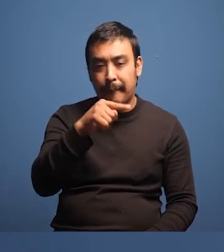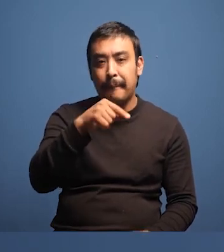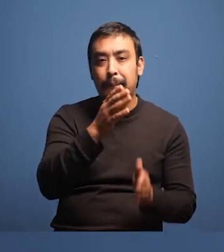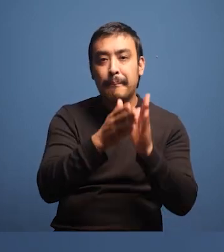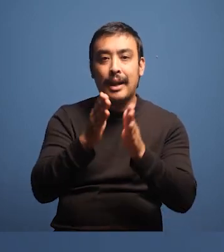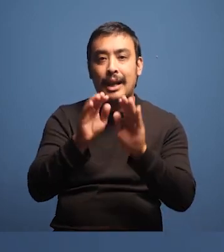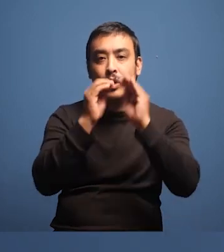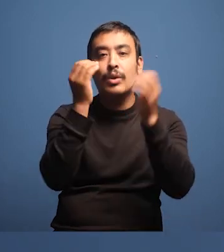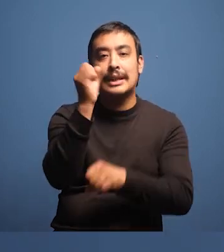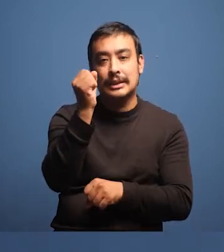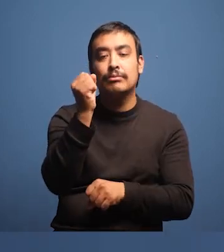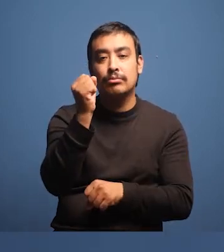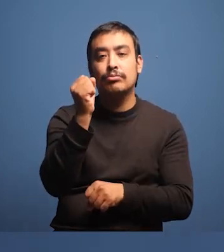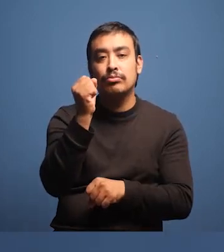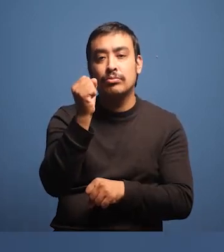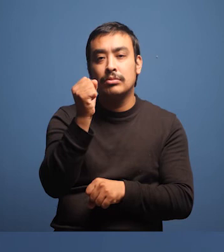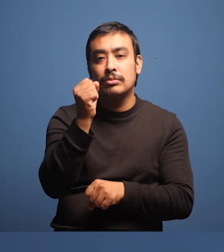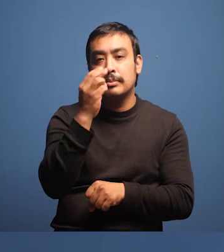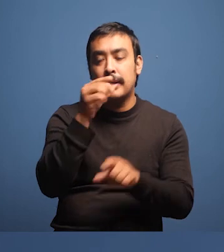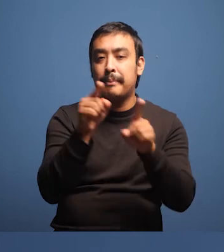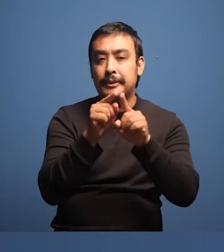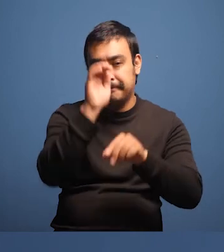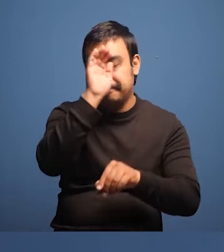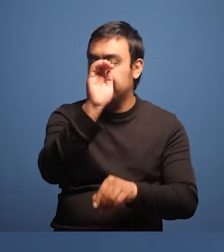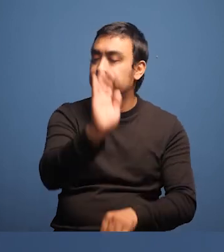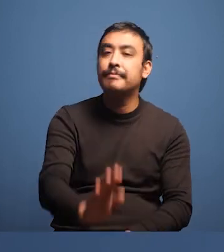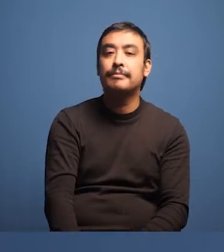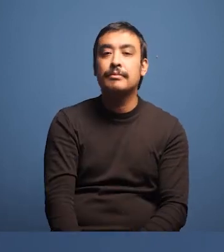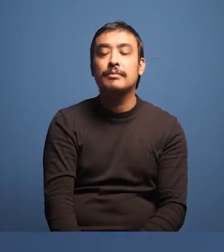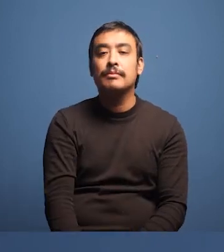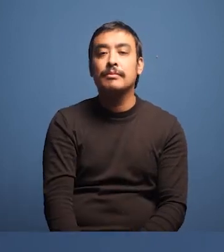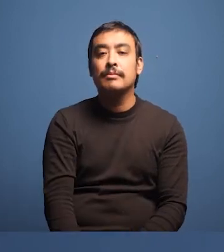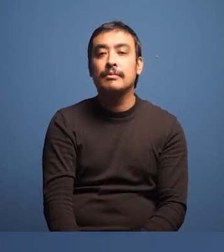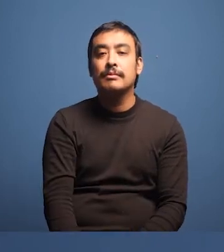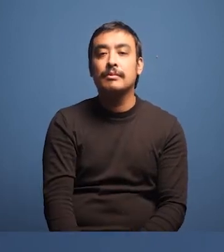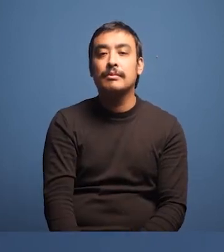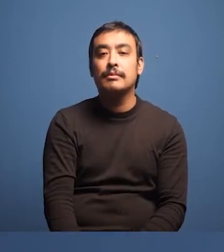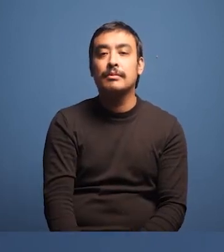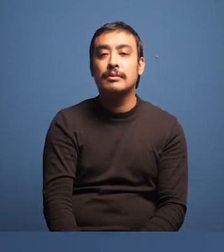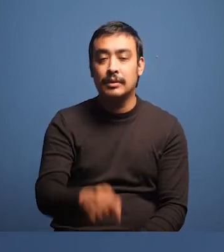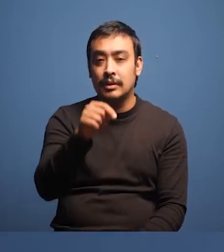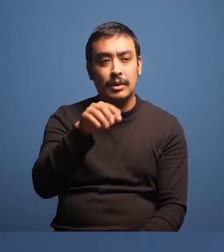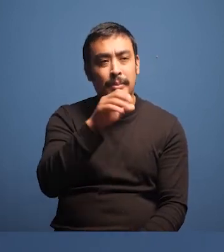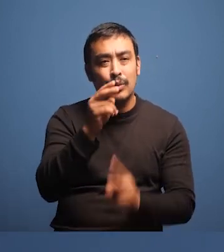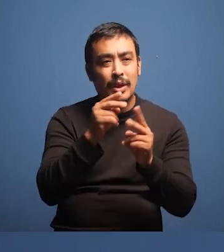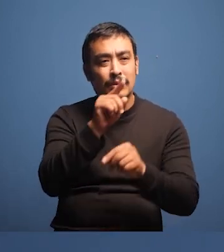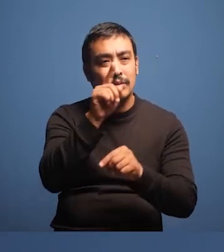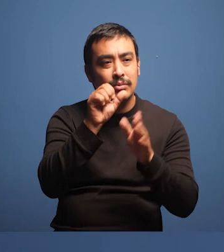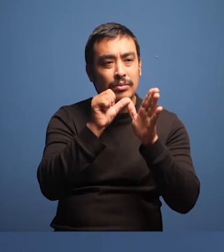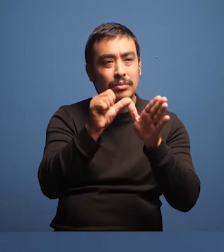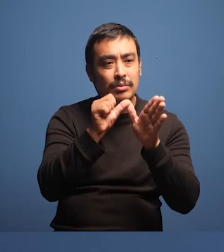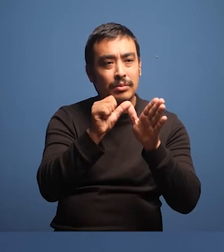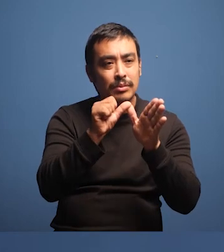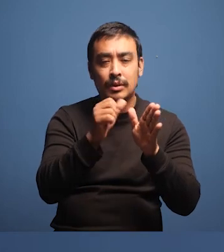पनि हामीसँग केही टाइम भएकोले अहिले पनि कसैलाई चाहिँ सोध्न मन छ भने सोध्न सक्नुहुन्छ। र अर्को भनेको सायद हामीले आज सबै तपाईँहरूको क्वेसनको एड्रेस पनि गरेनौँ